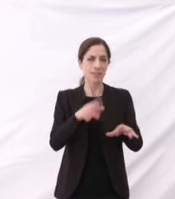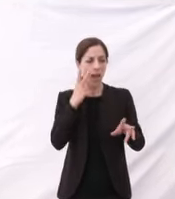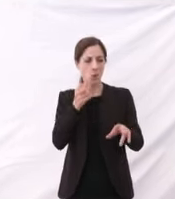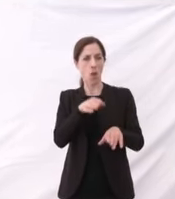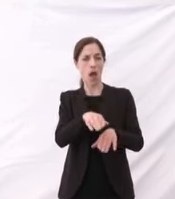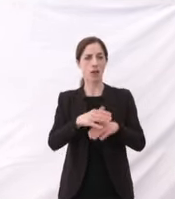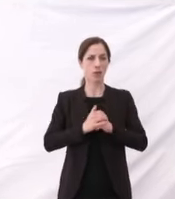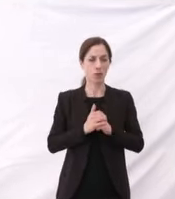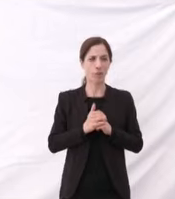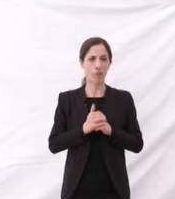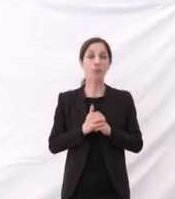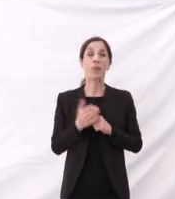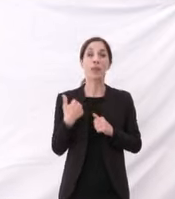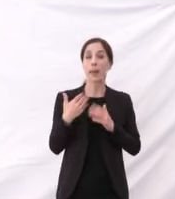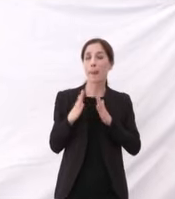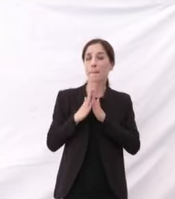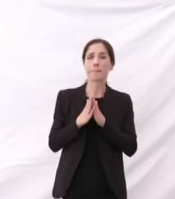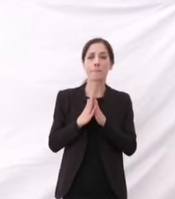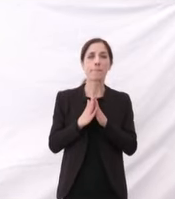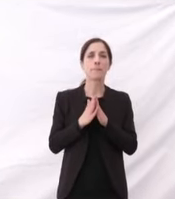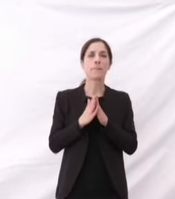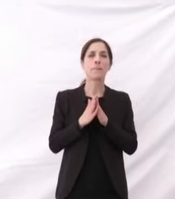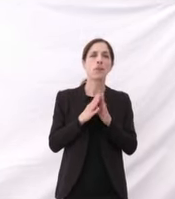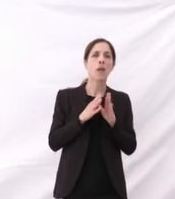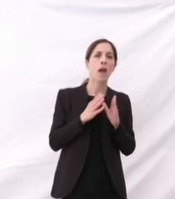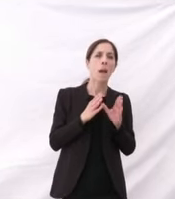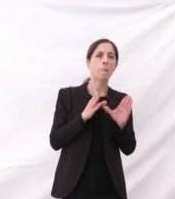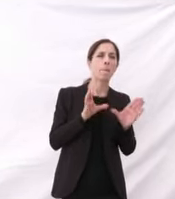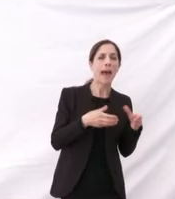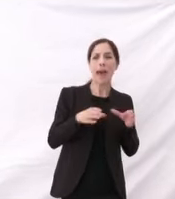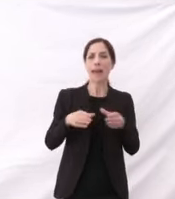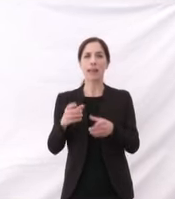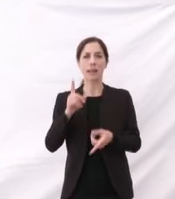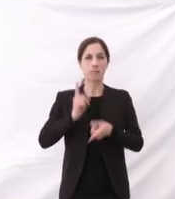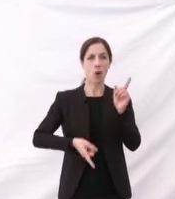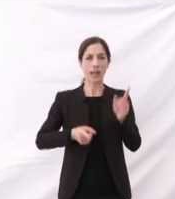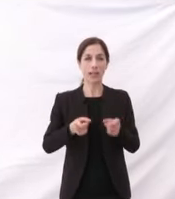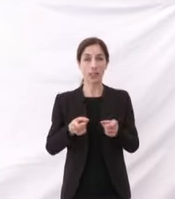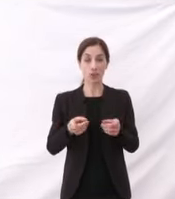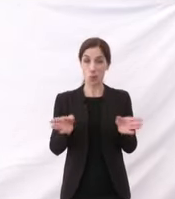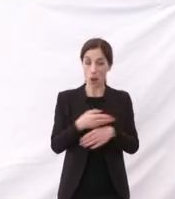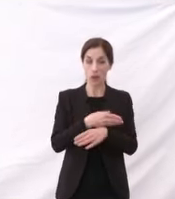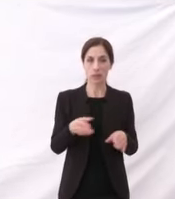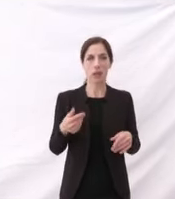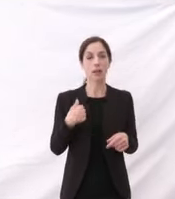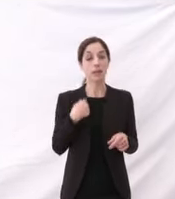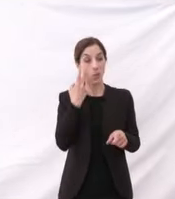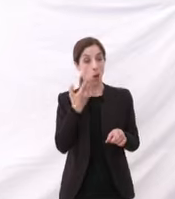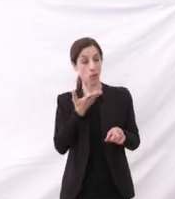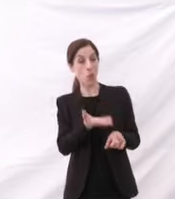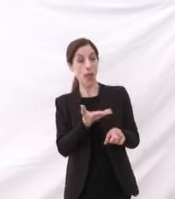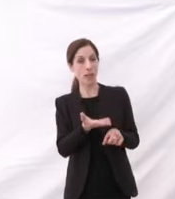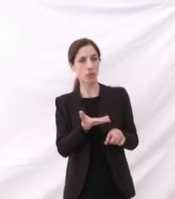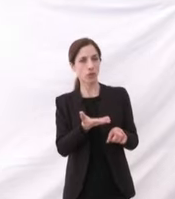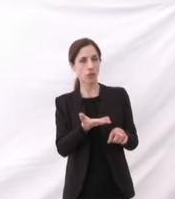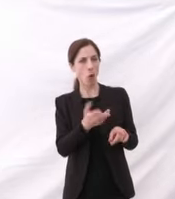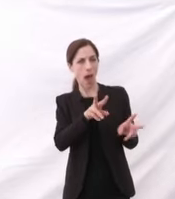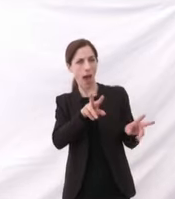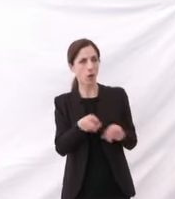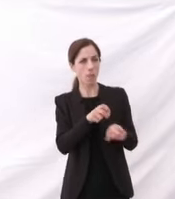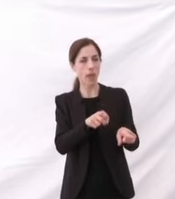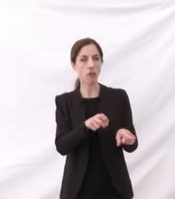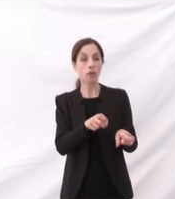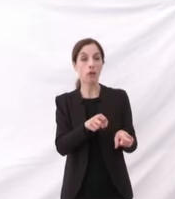E vi prego, tutte le forze politiche, su certi passaggi come questi, guai giocare